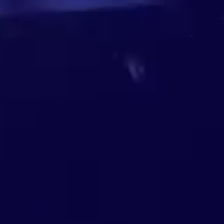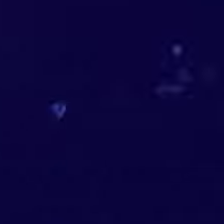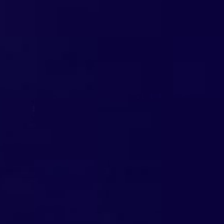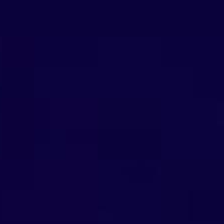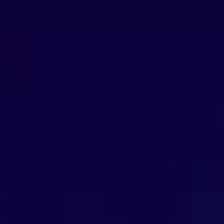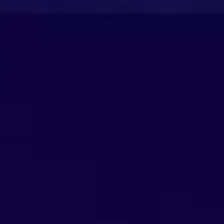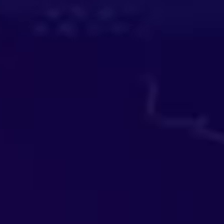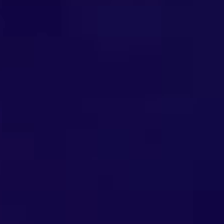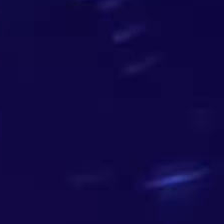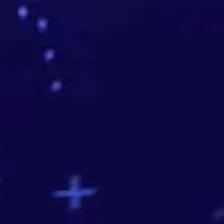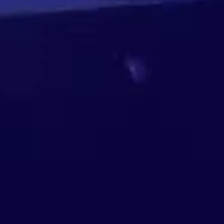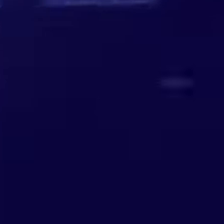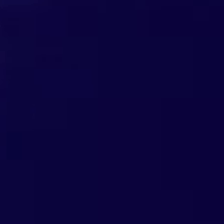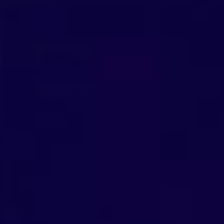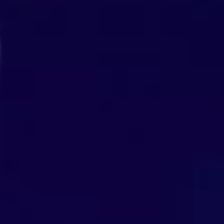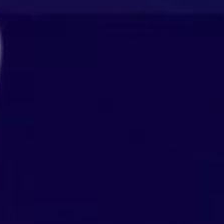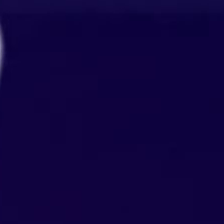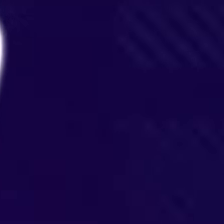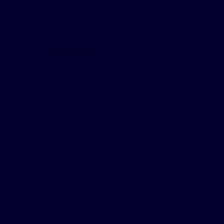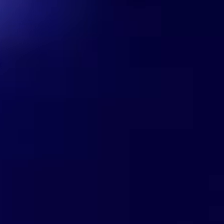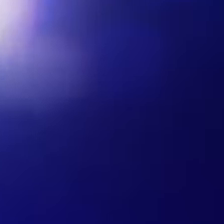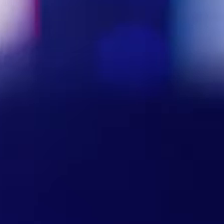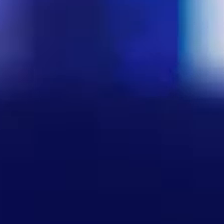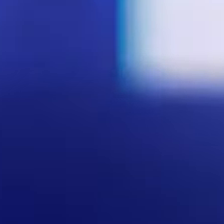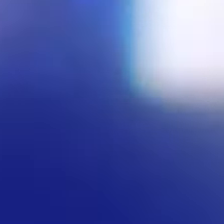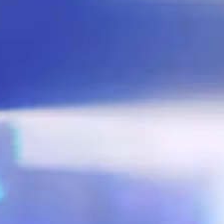ხუთ, 13 და 20 წლის